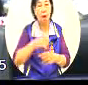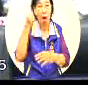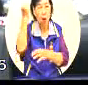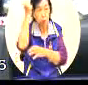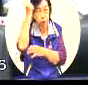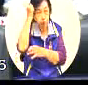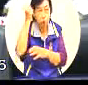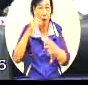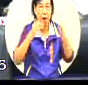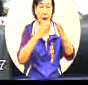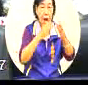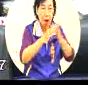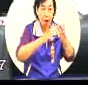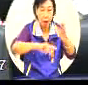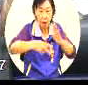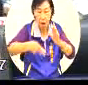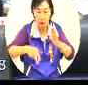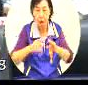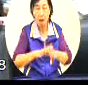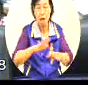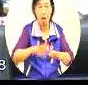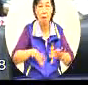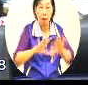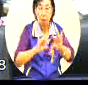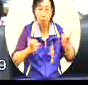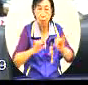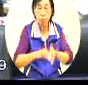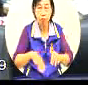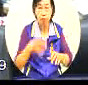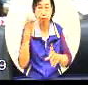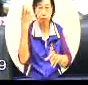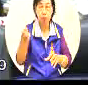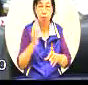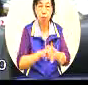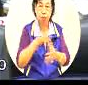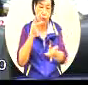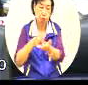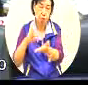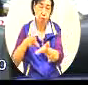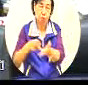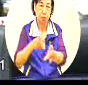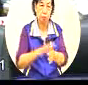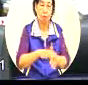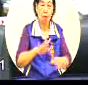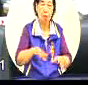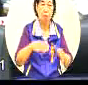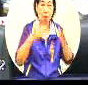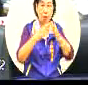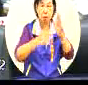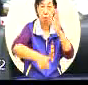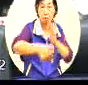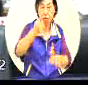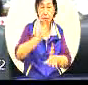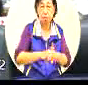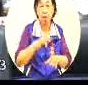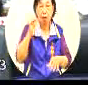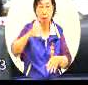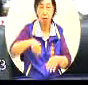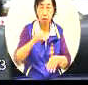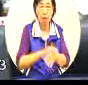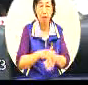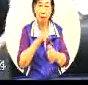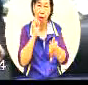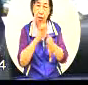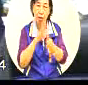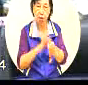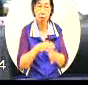善，是因为他们现在大部分土地都是用承租的。未来我们是不是市长这边可以承诺跟中央这边具体要求建议，很多的土